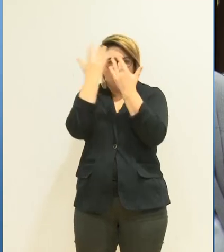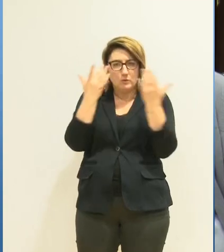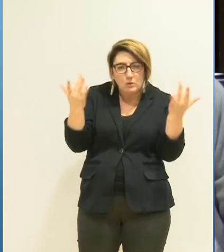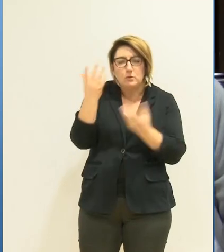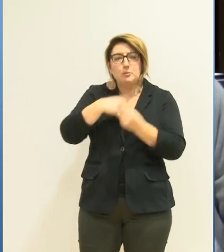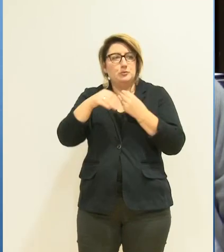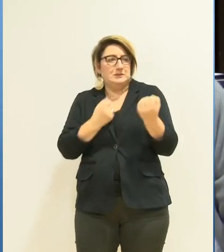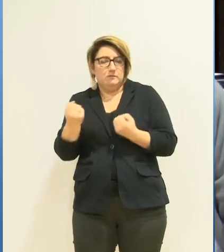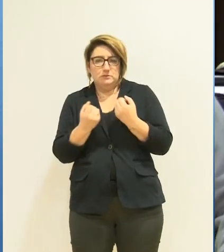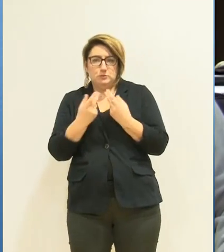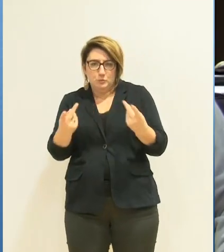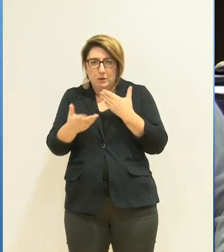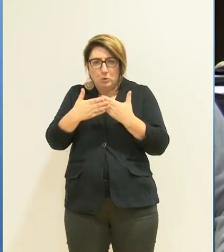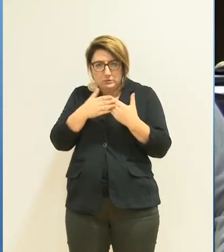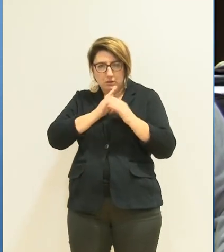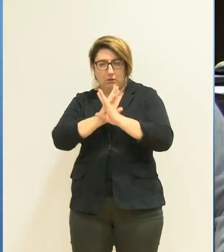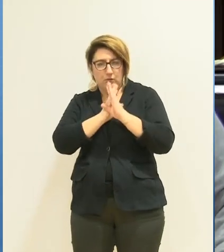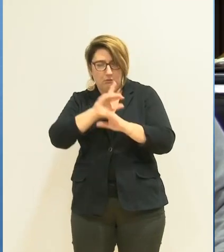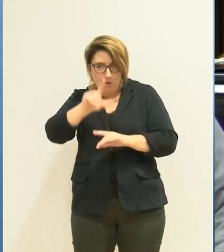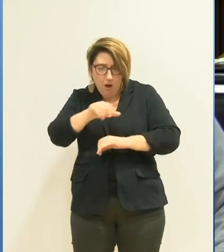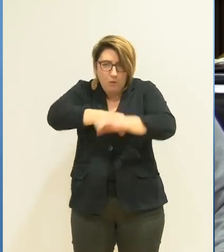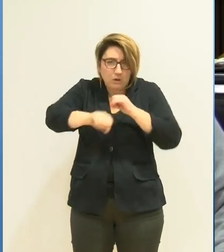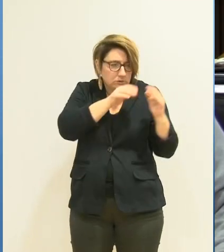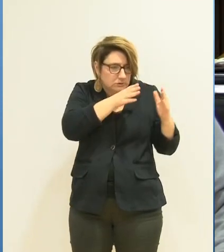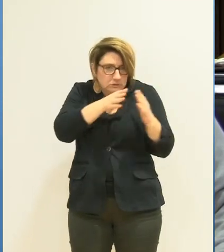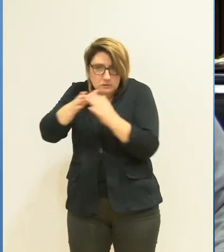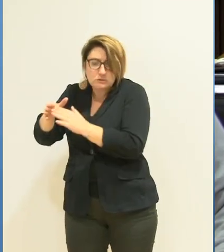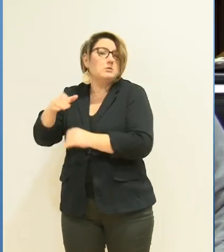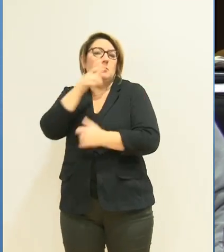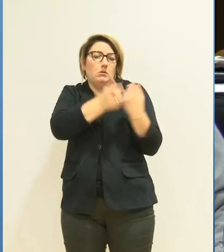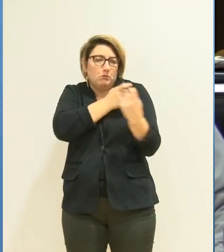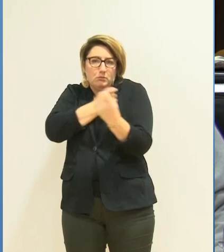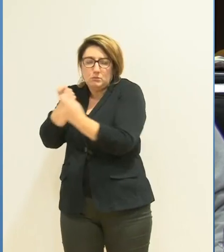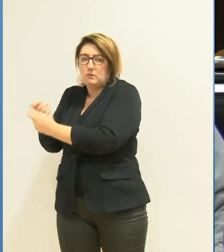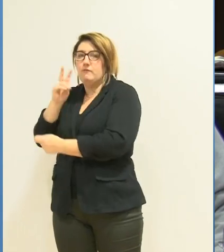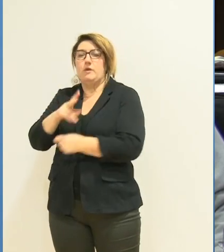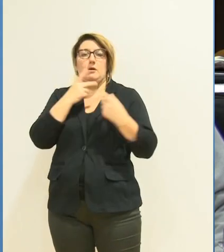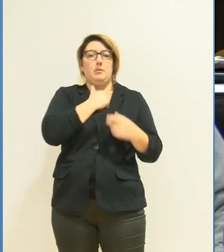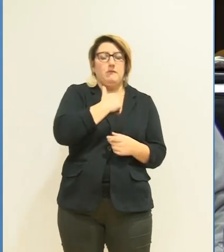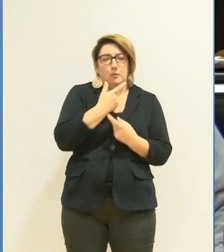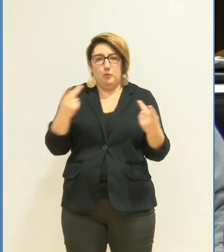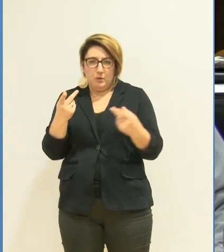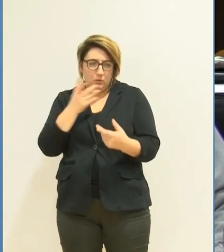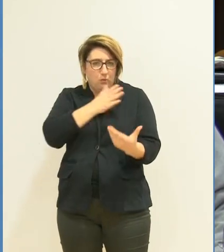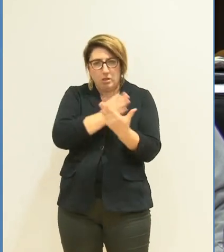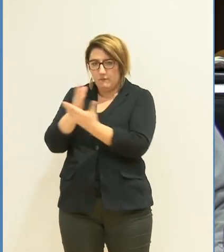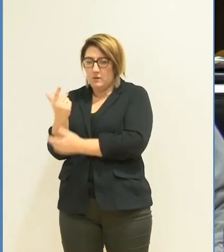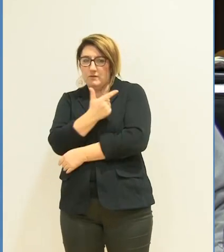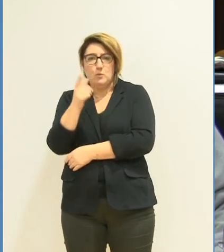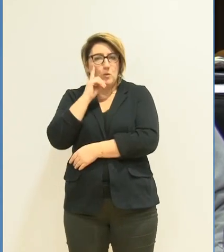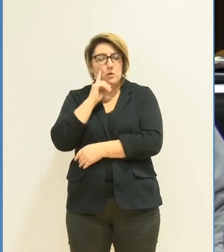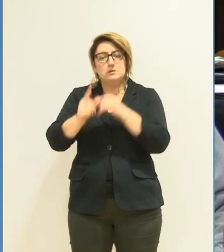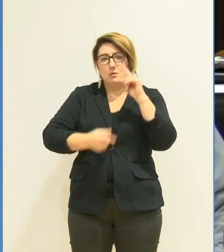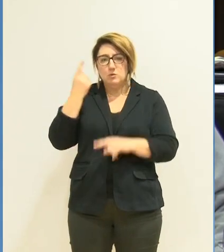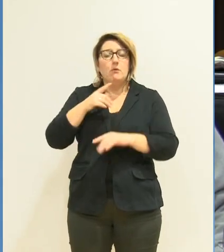de proximité nous intervenons sur le parc public comme sur le parc privé car nous continuons à défendre l'idée d'une mixité sociale dans tous